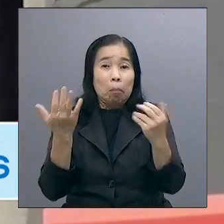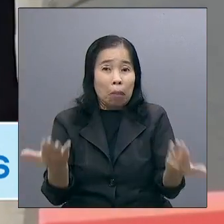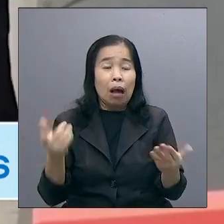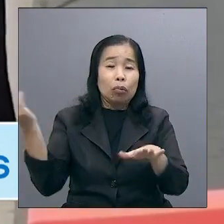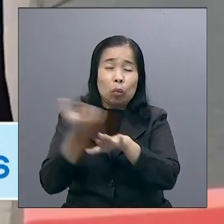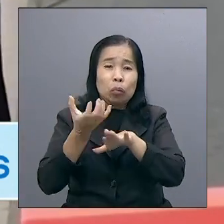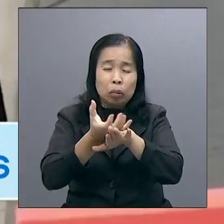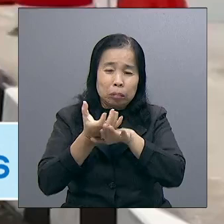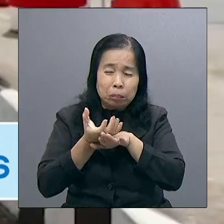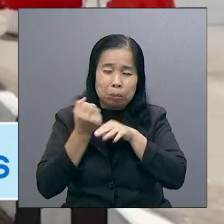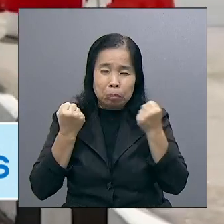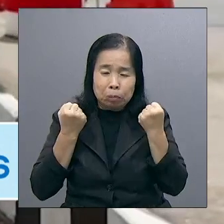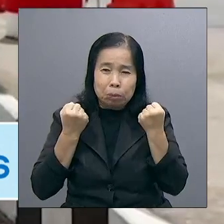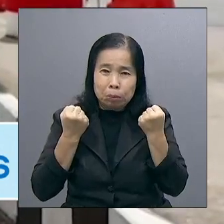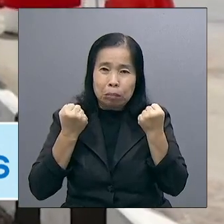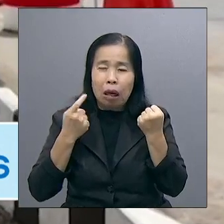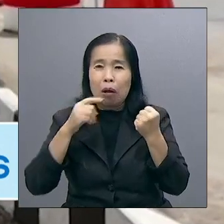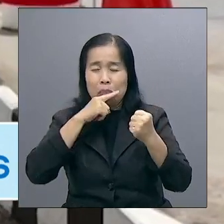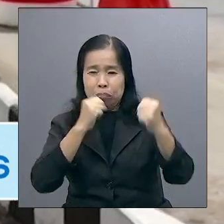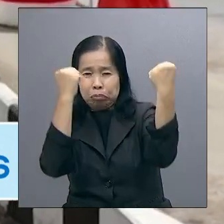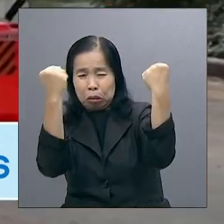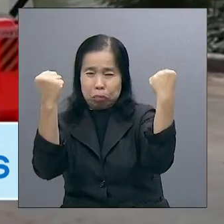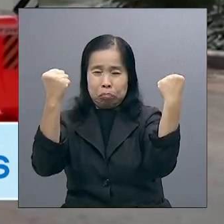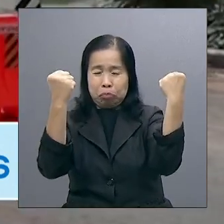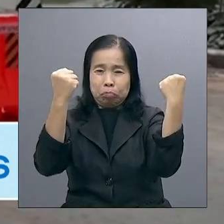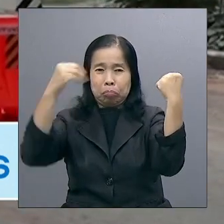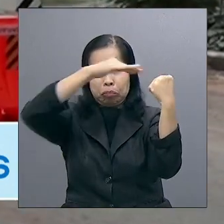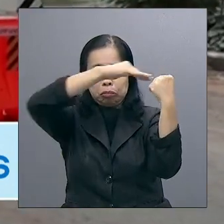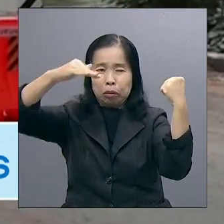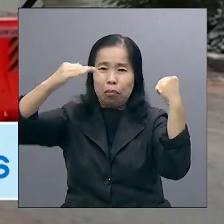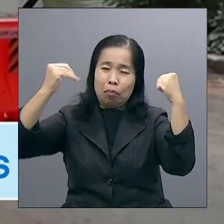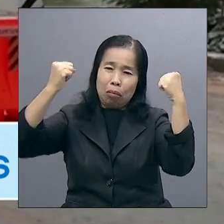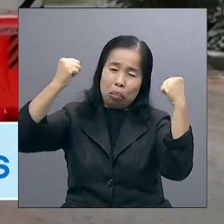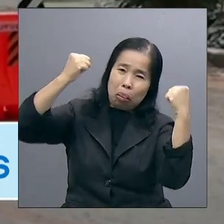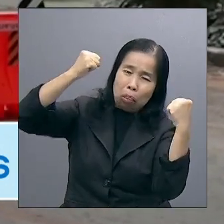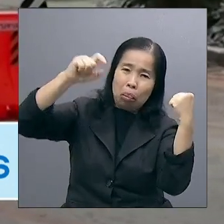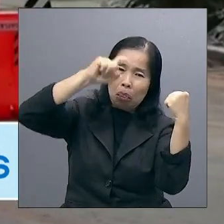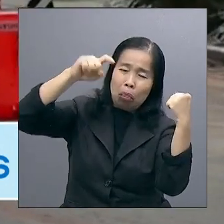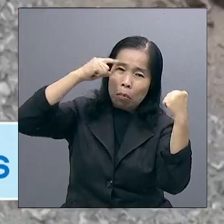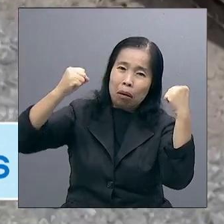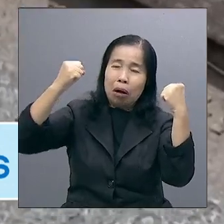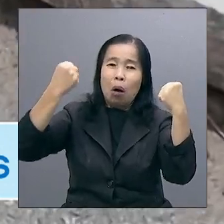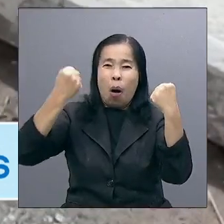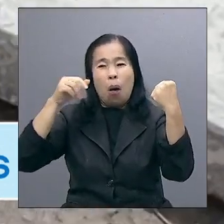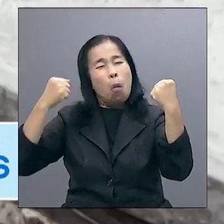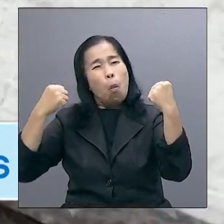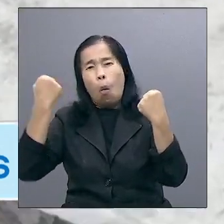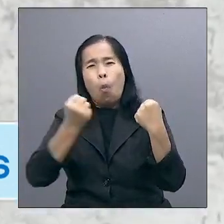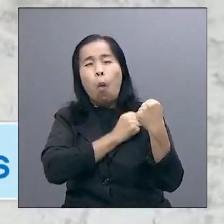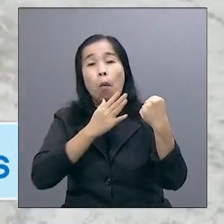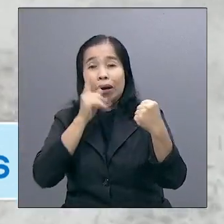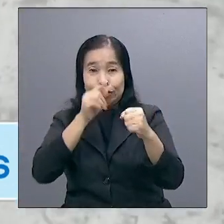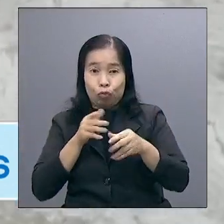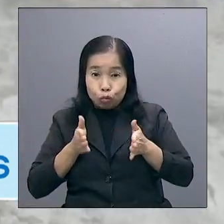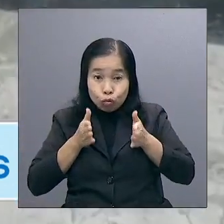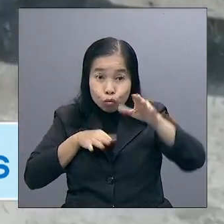กลัวหะเกิน configured่หากซ่อมไม่เสร็จจะสภานมจะซุไปมากกfred และพวกเขาต้องขับอ่องไปไกลถึผ